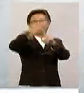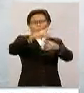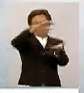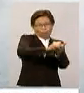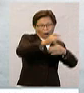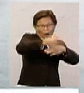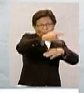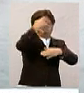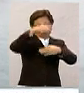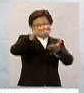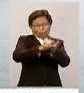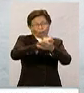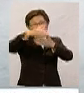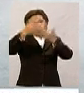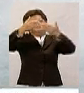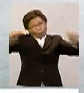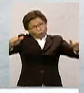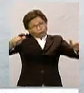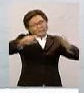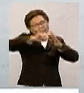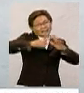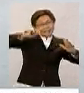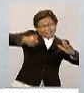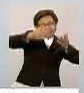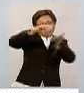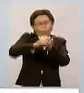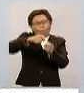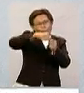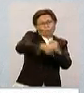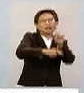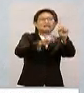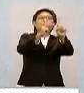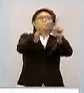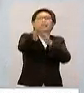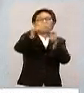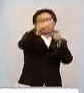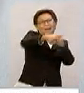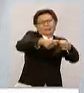untuk model tersebut akan dibuka kepada orang ramai mulai esok dengan bayaran RM1,000.